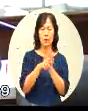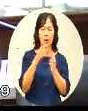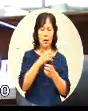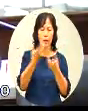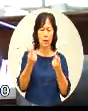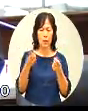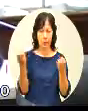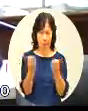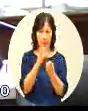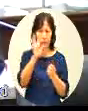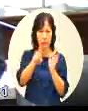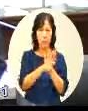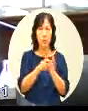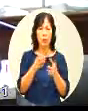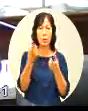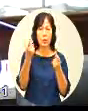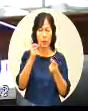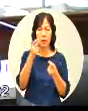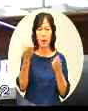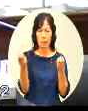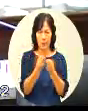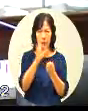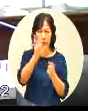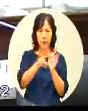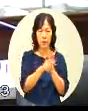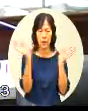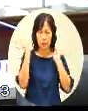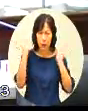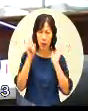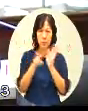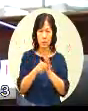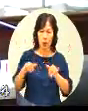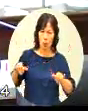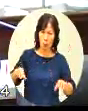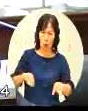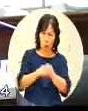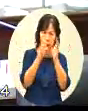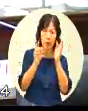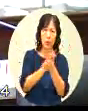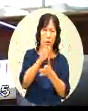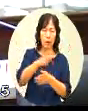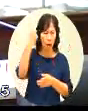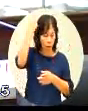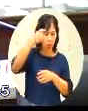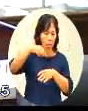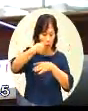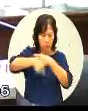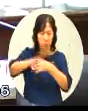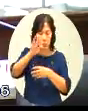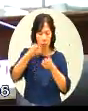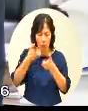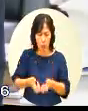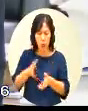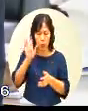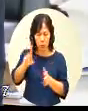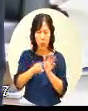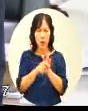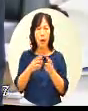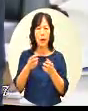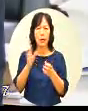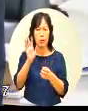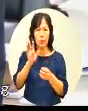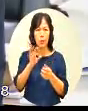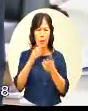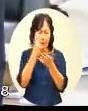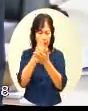发生一个，请坐哈，也发生一个孩童哦车祸，然后造成脑部重伤的一个案例哦。其实这边车祸